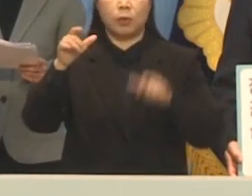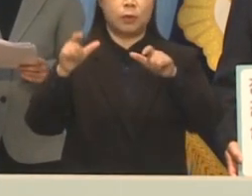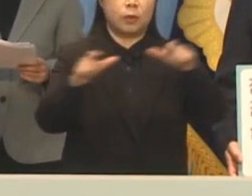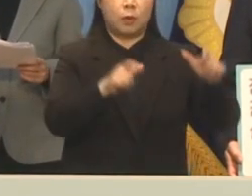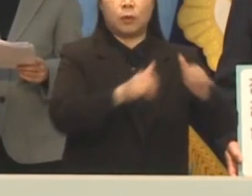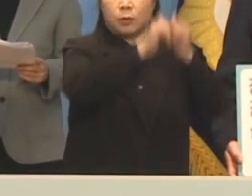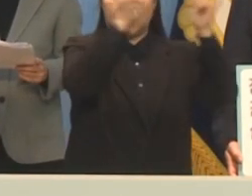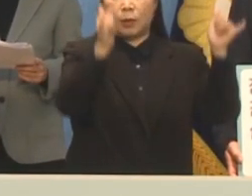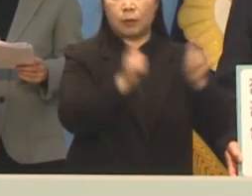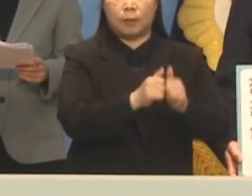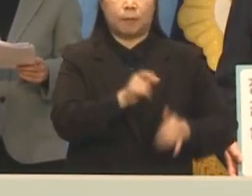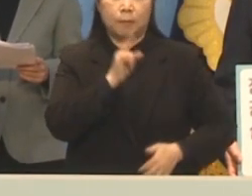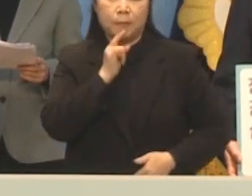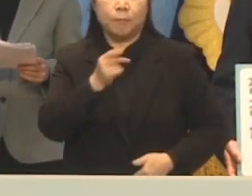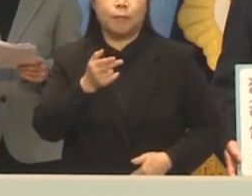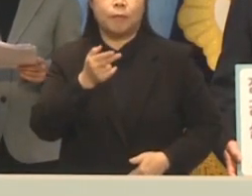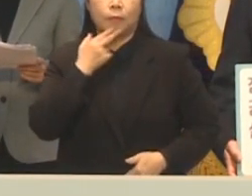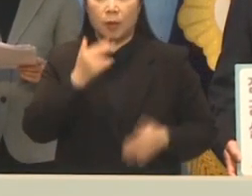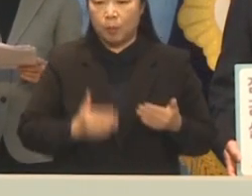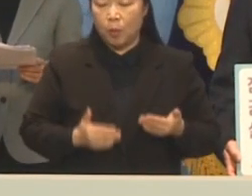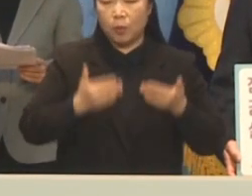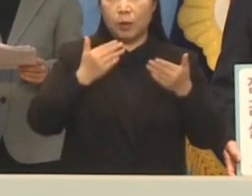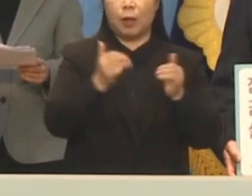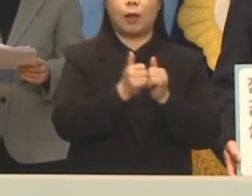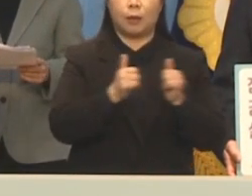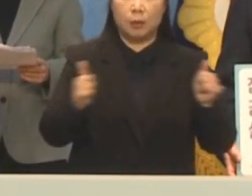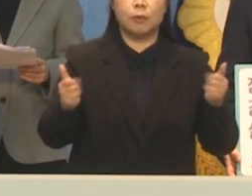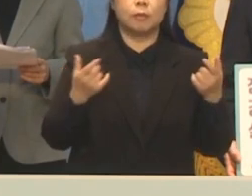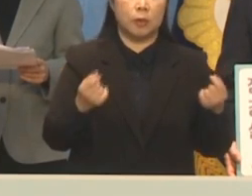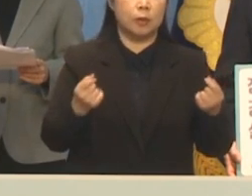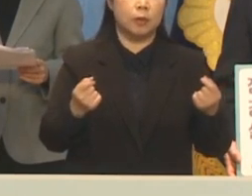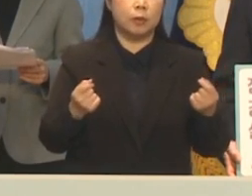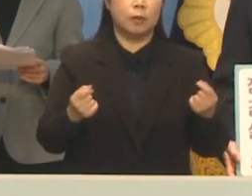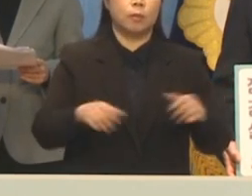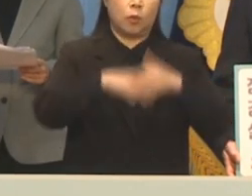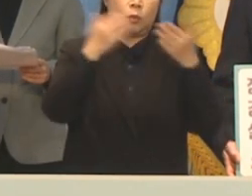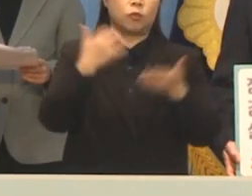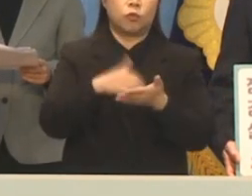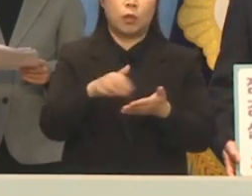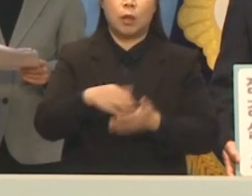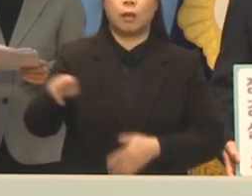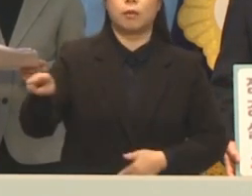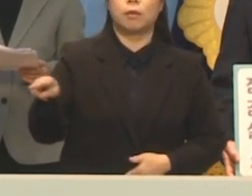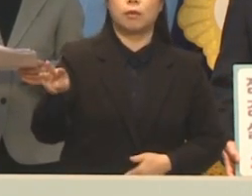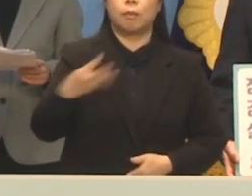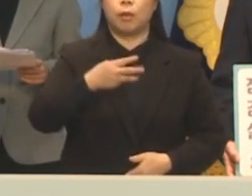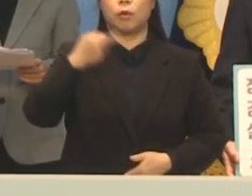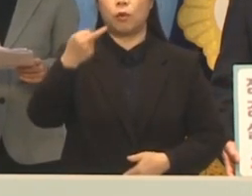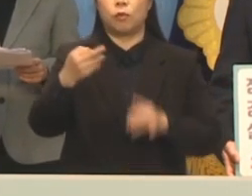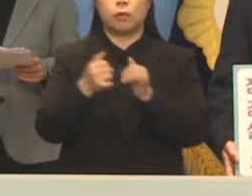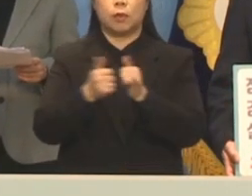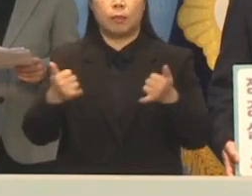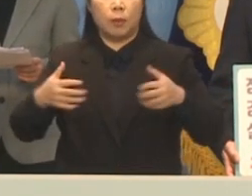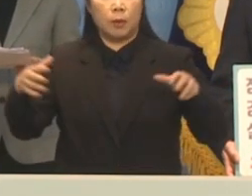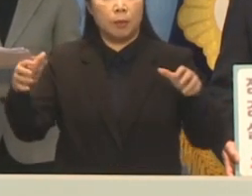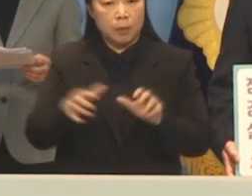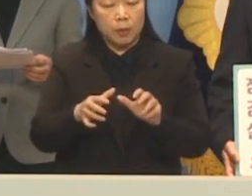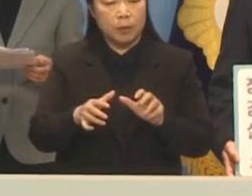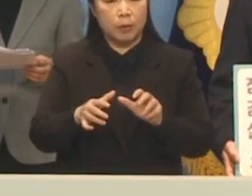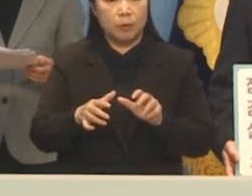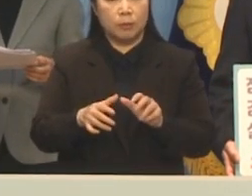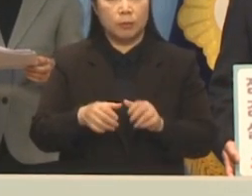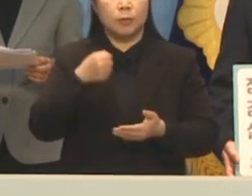지역사회에서 묵묵히 봉사하는 봉사자 등 모두 312분이 함께해서